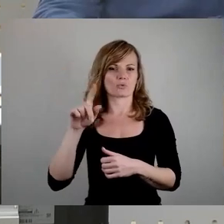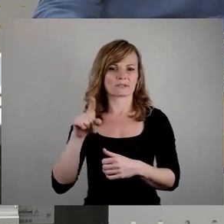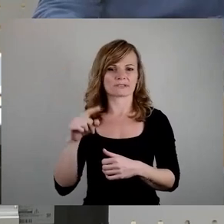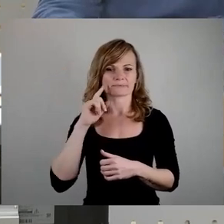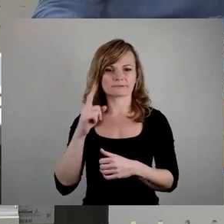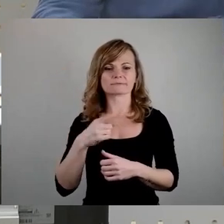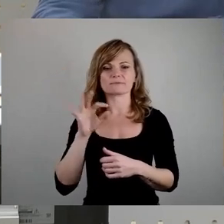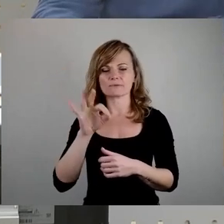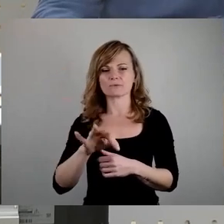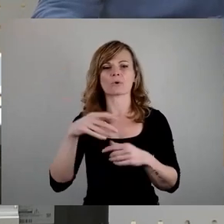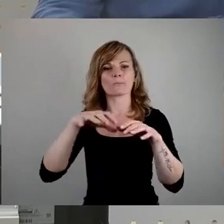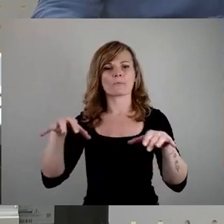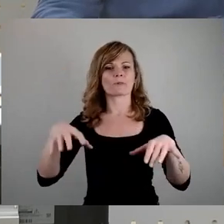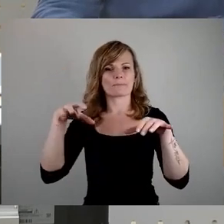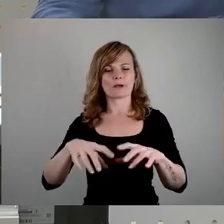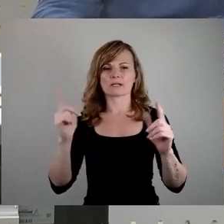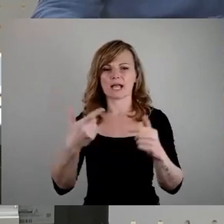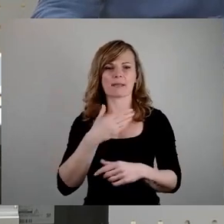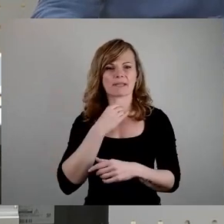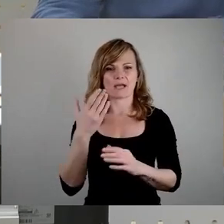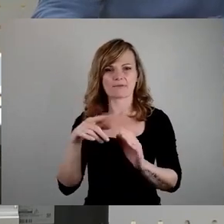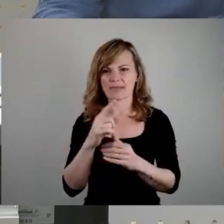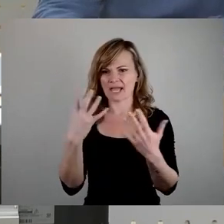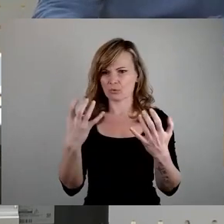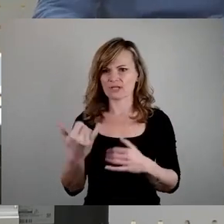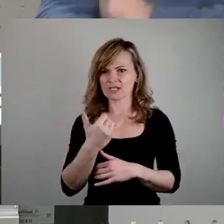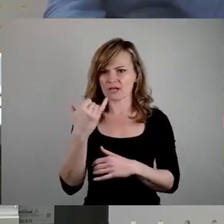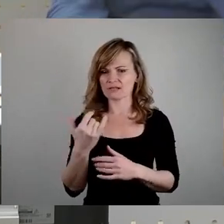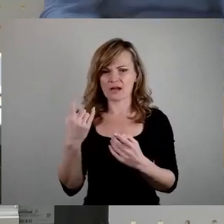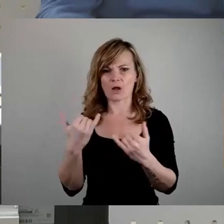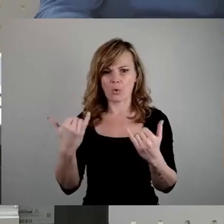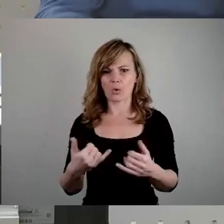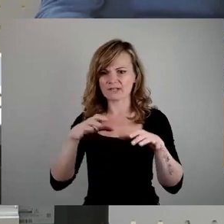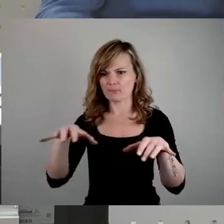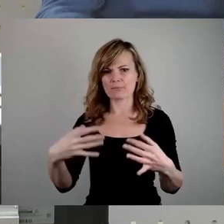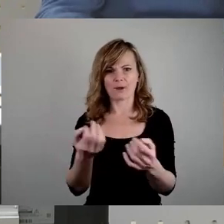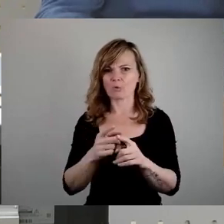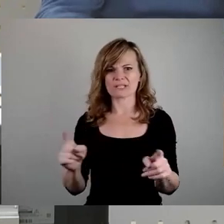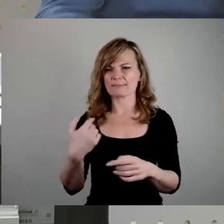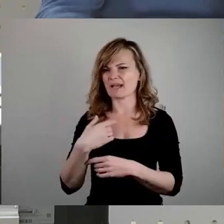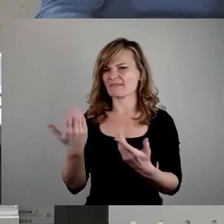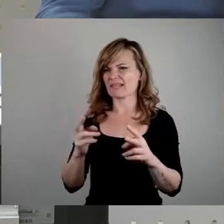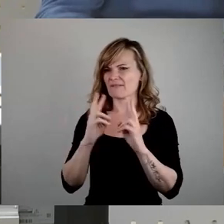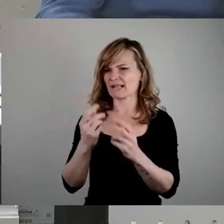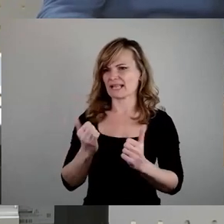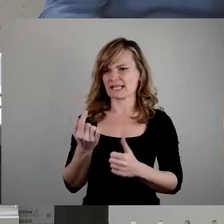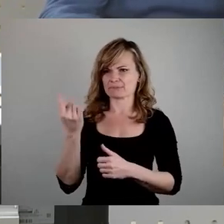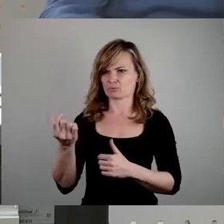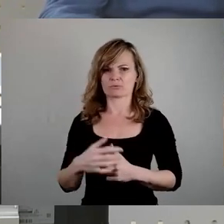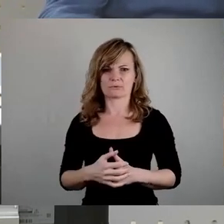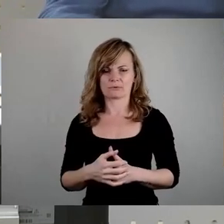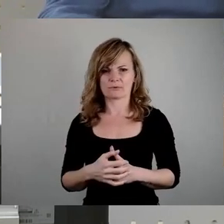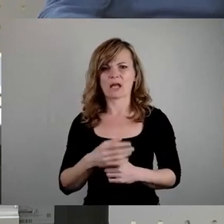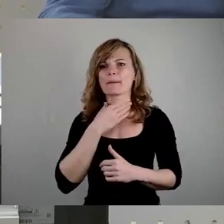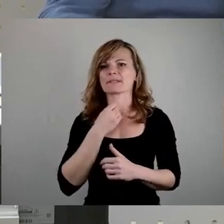Möbelmärkte keinen Bedarf mehr geben würde, das war in den 90ern, heute brauchen die Leute keine Möbel mehr, dann weiß ich nicht, in welcher Welt er lebt. Aber der Bedarf für